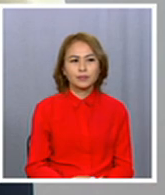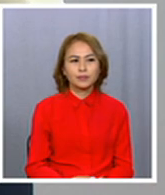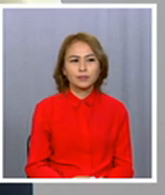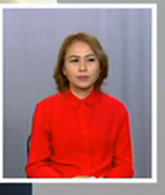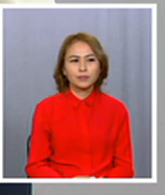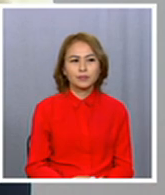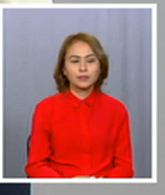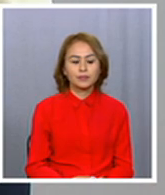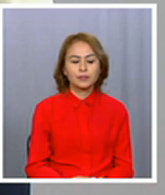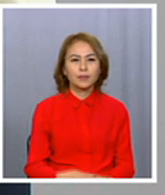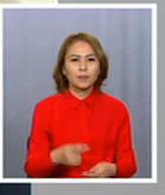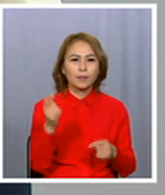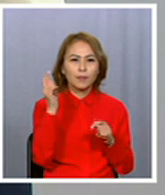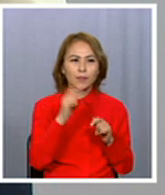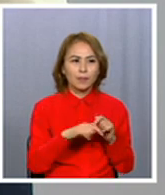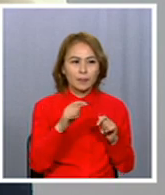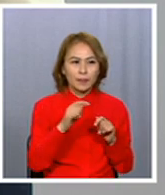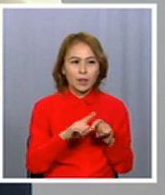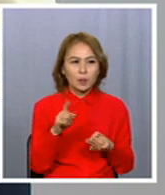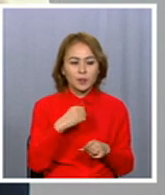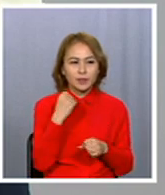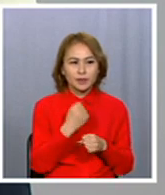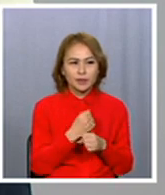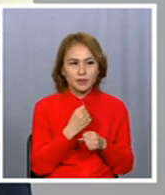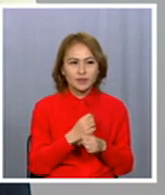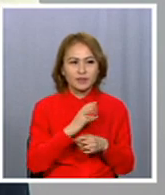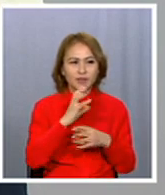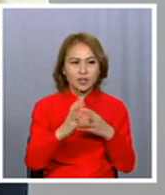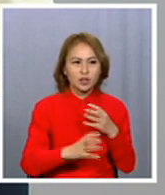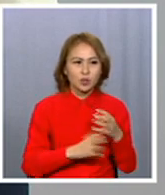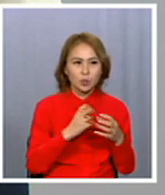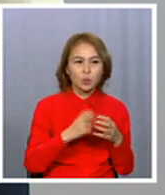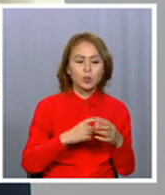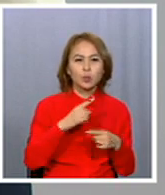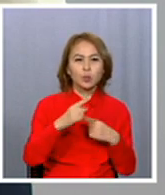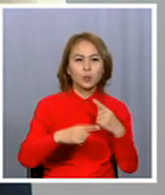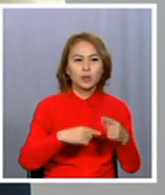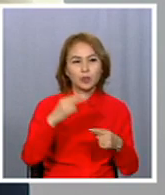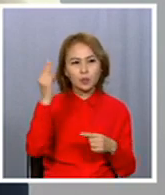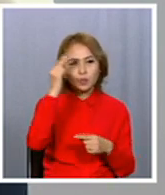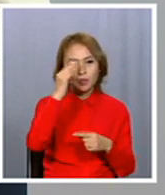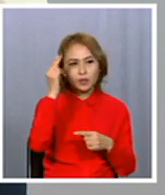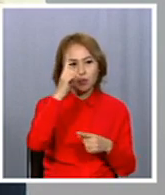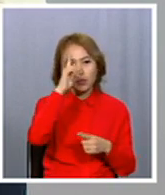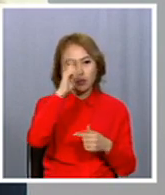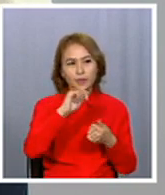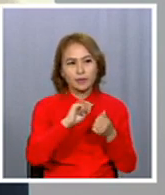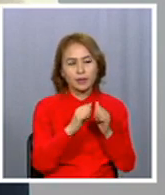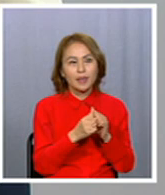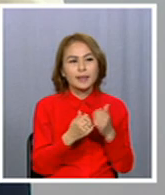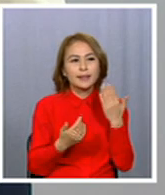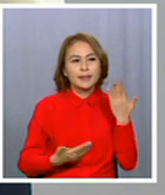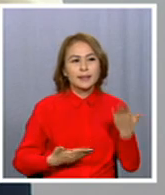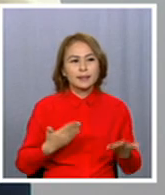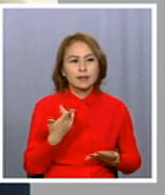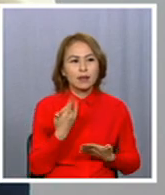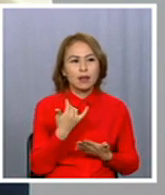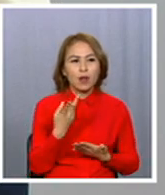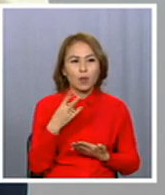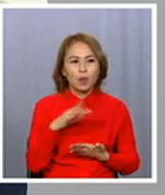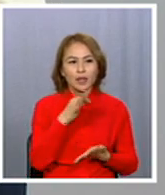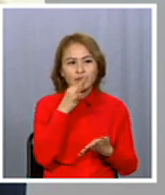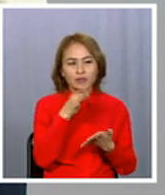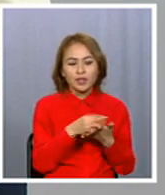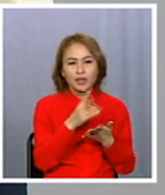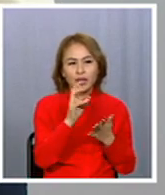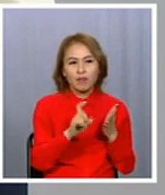Проверьте, что делает «вращается», «крутится», «изучается». Запомните, если глагол